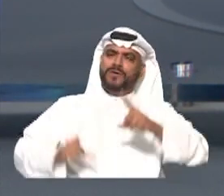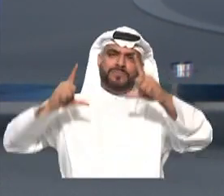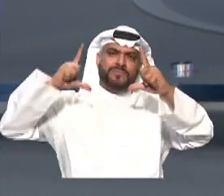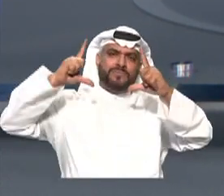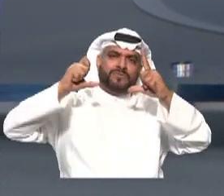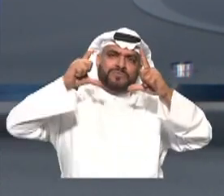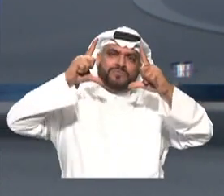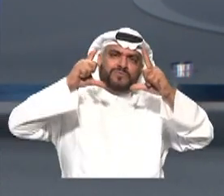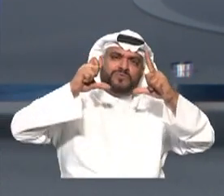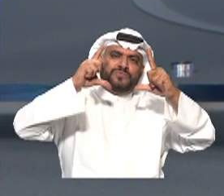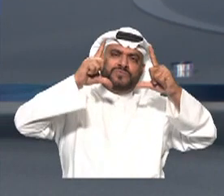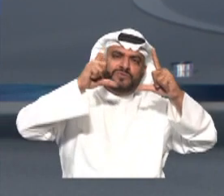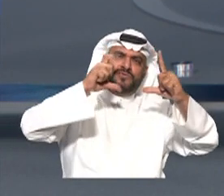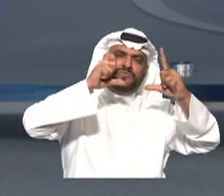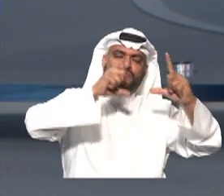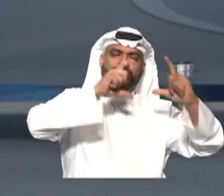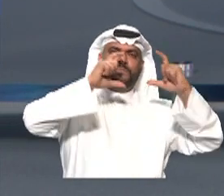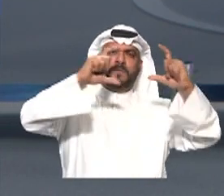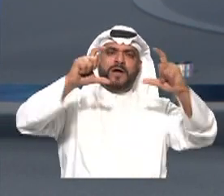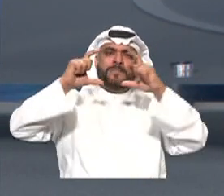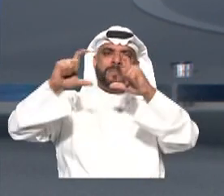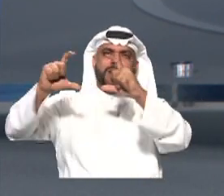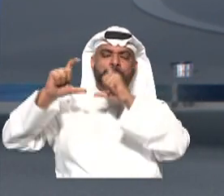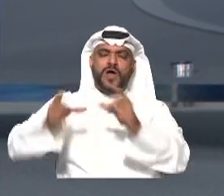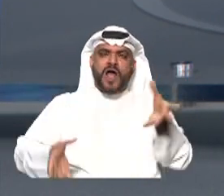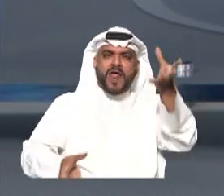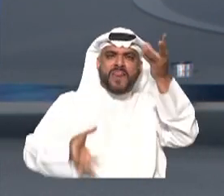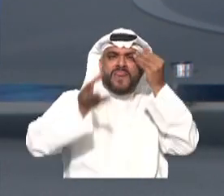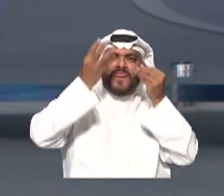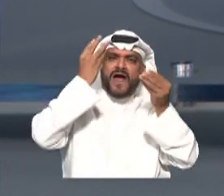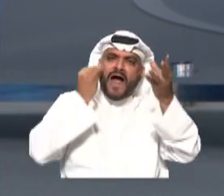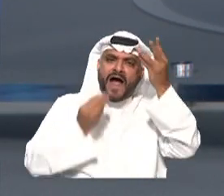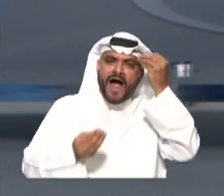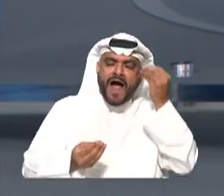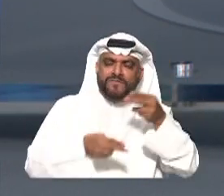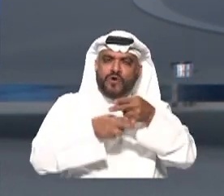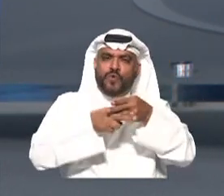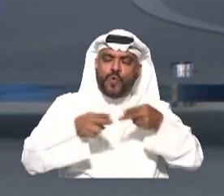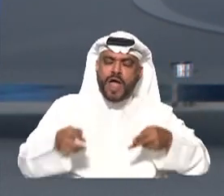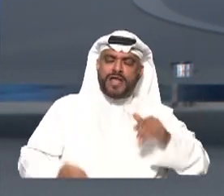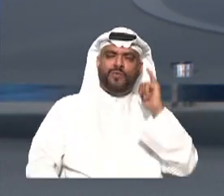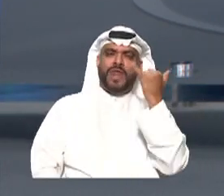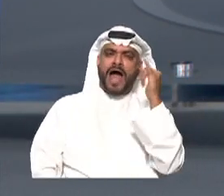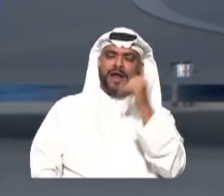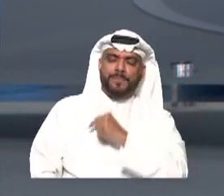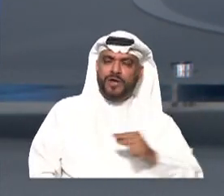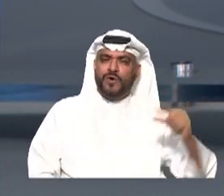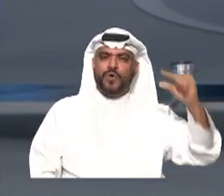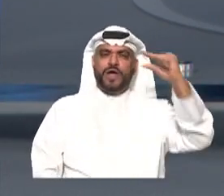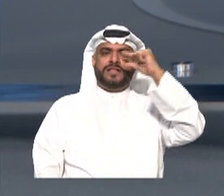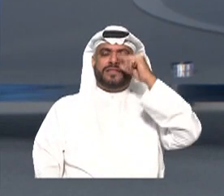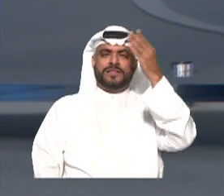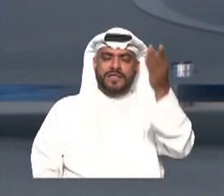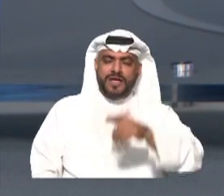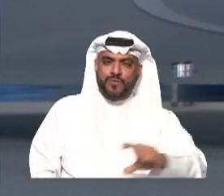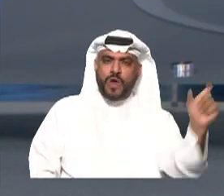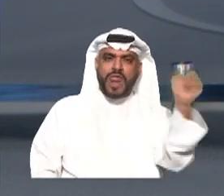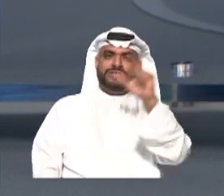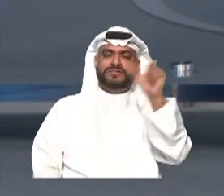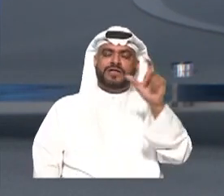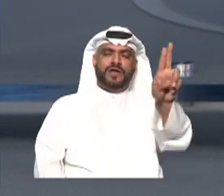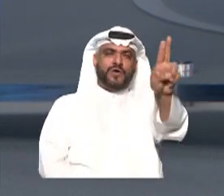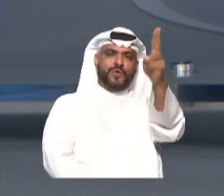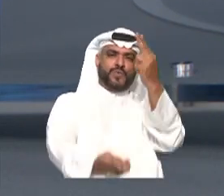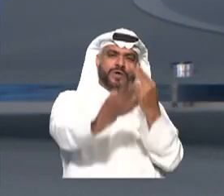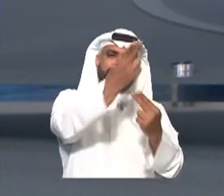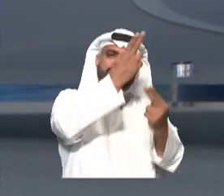الثقافة الكويتية وهويتها الخليجية والعربية والإسلامية الأصيلة، ويبرز مآثرها الإنسانية عبر